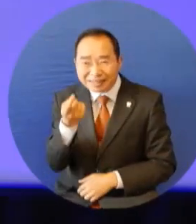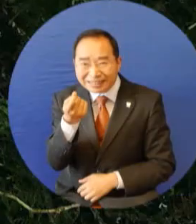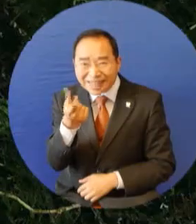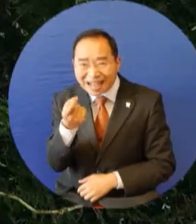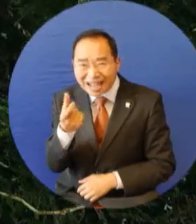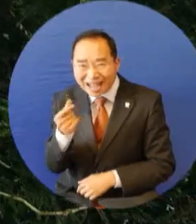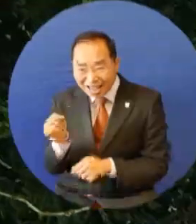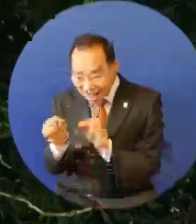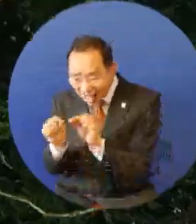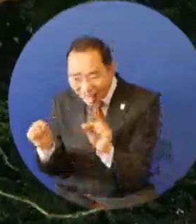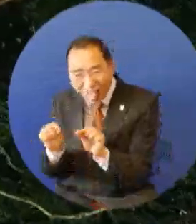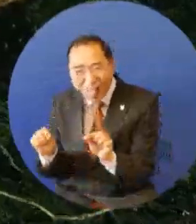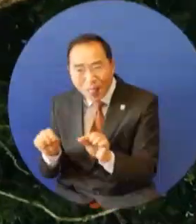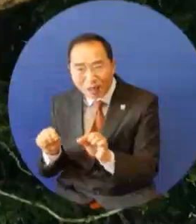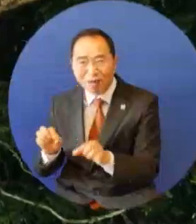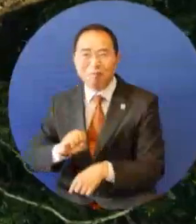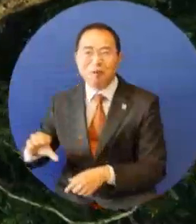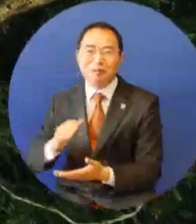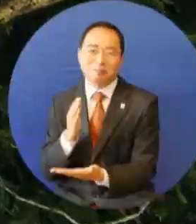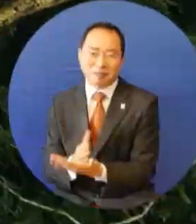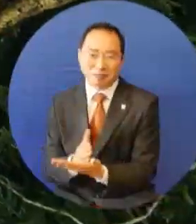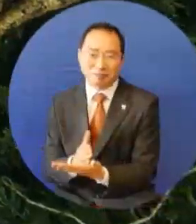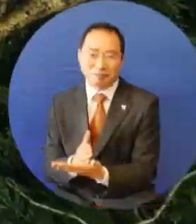잘 자란 뿌리를 버리지 말라.